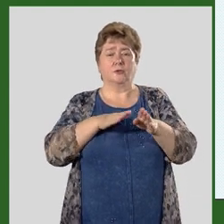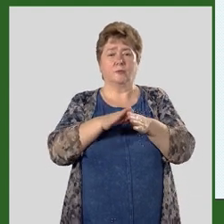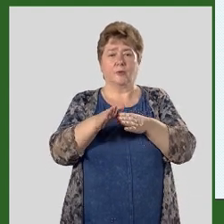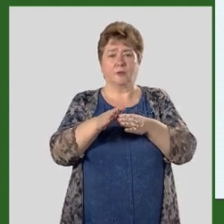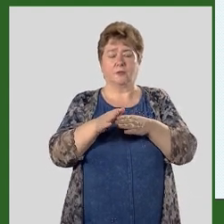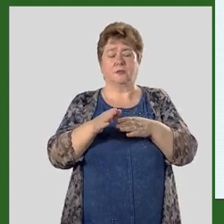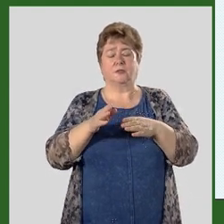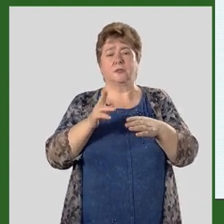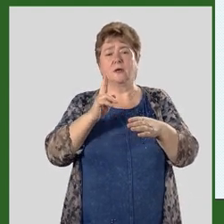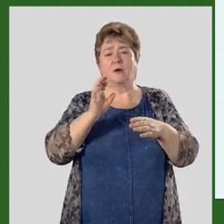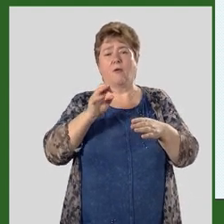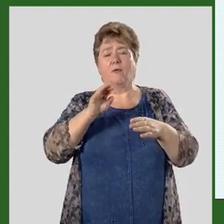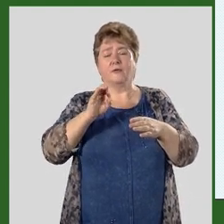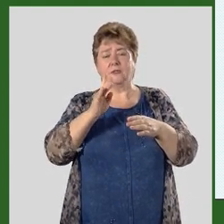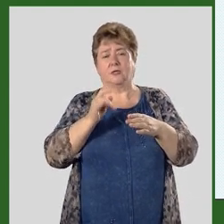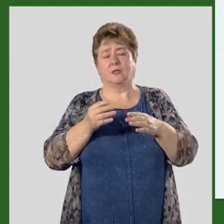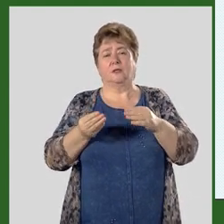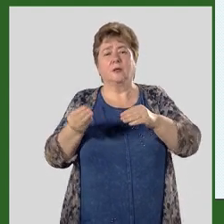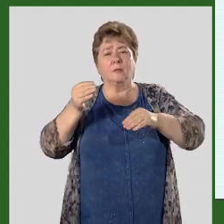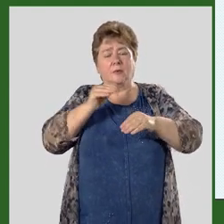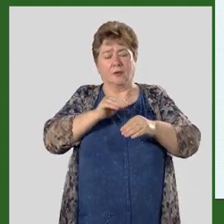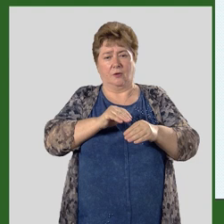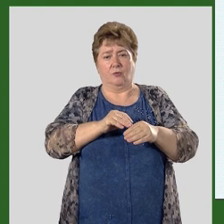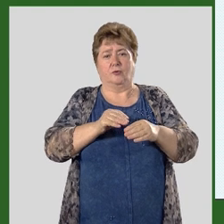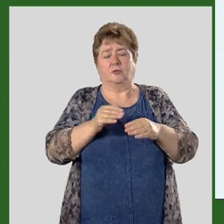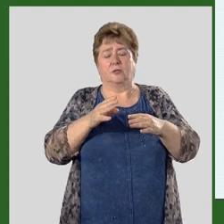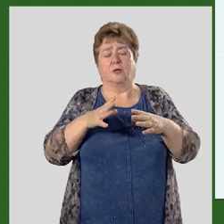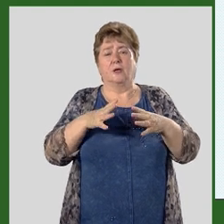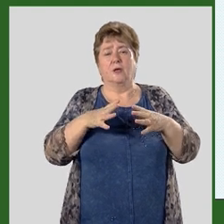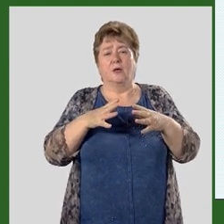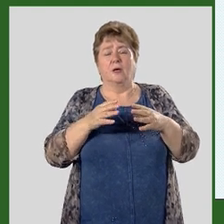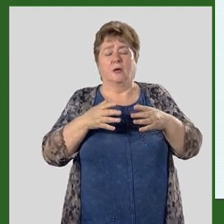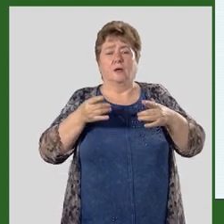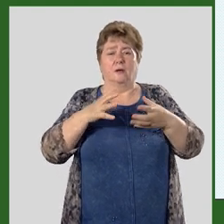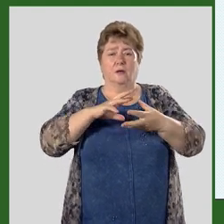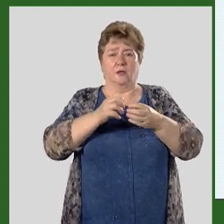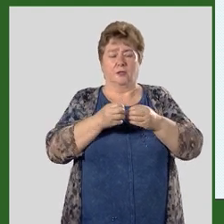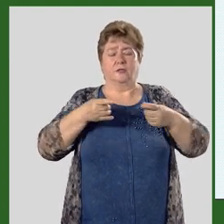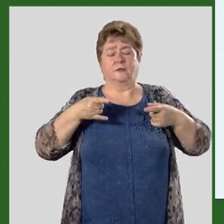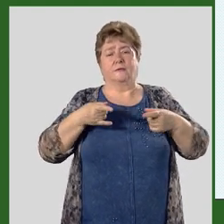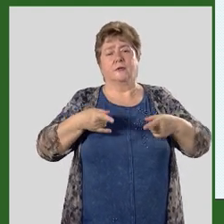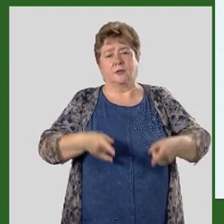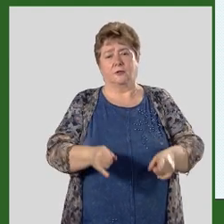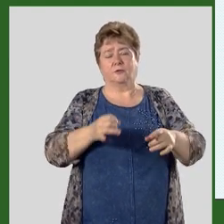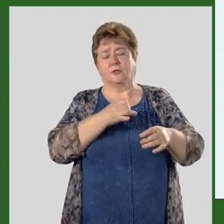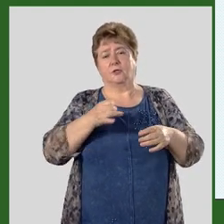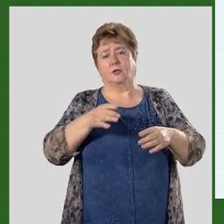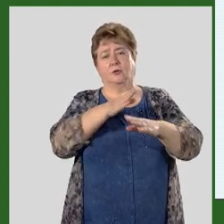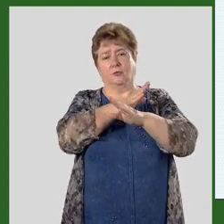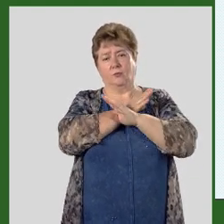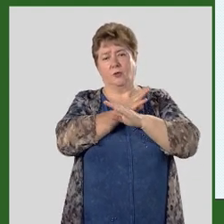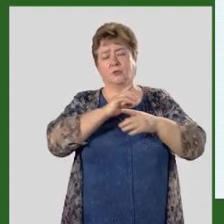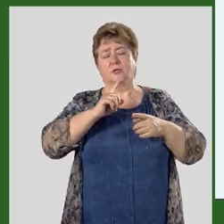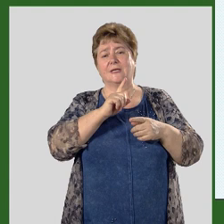используются коэффициенты естественного прироста, число родившихся и умерших за определенный